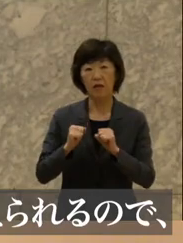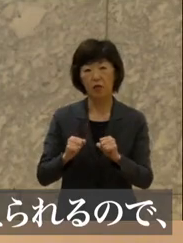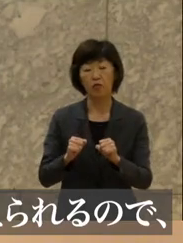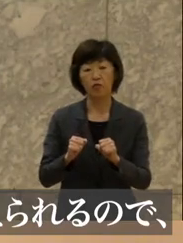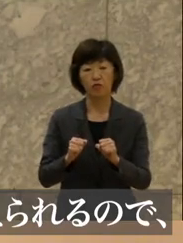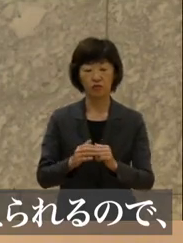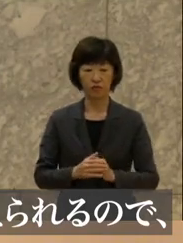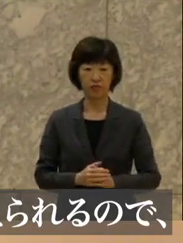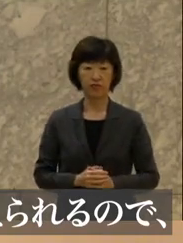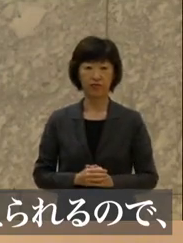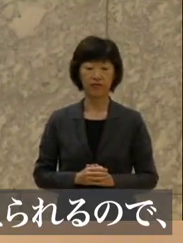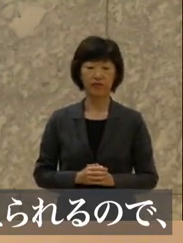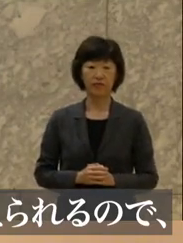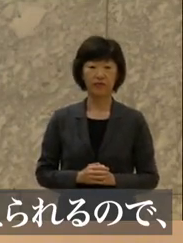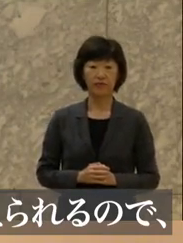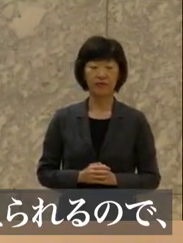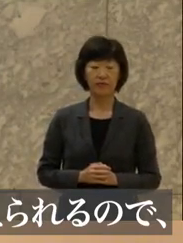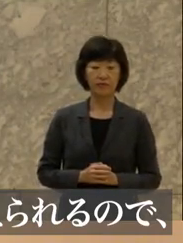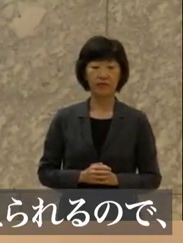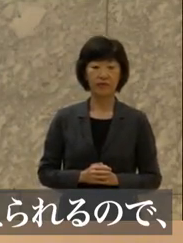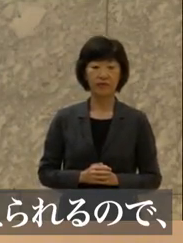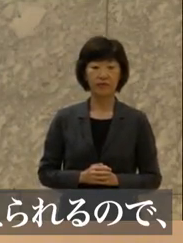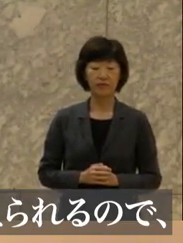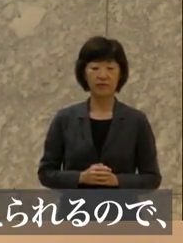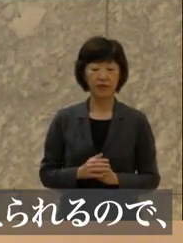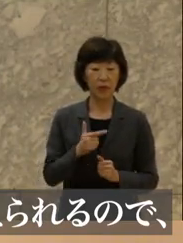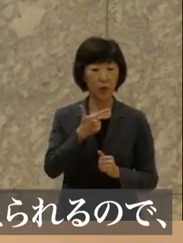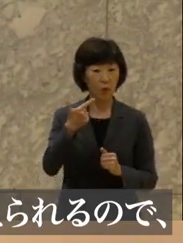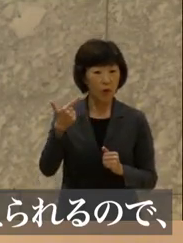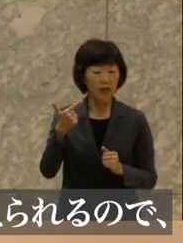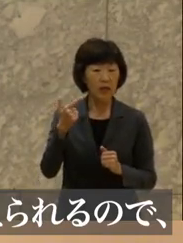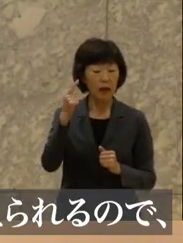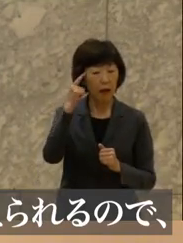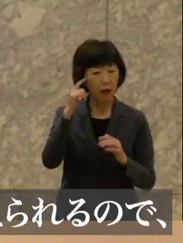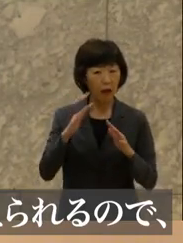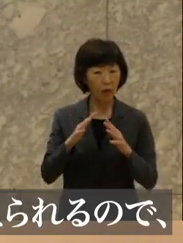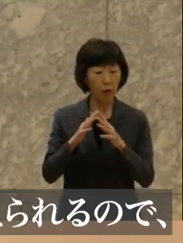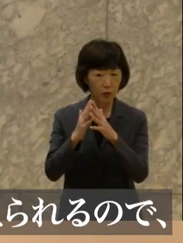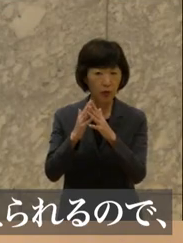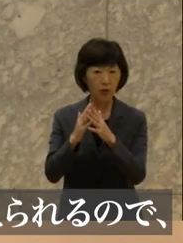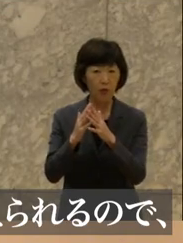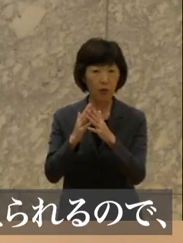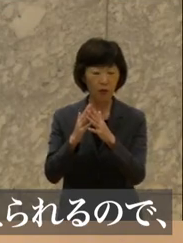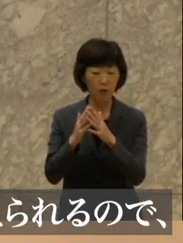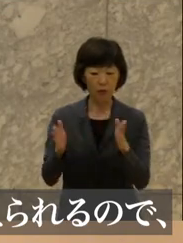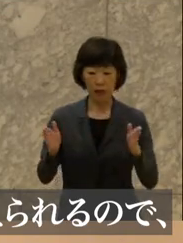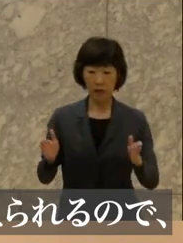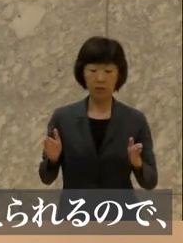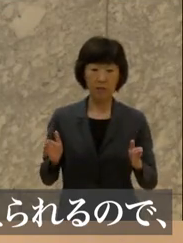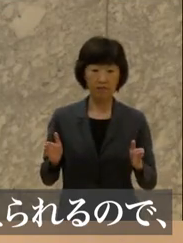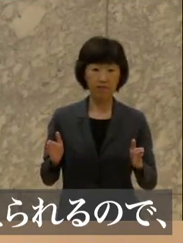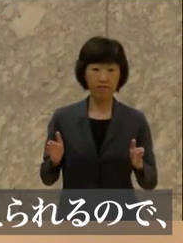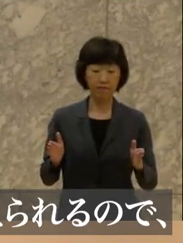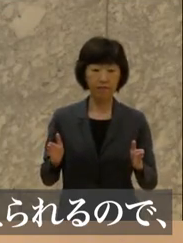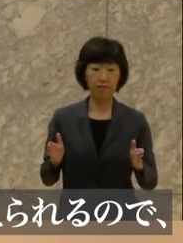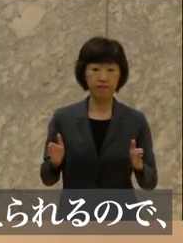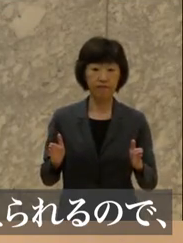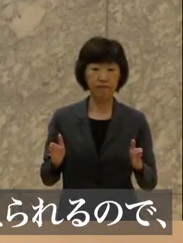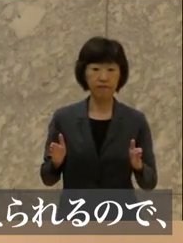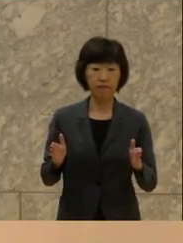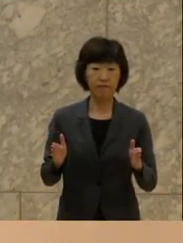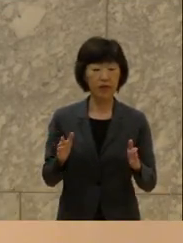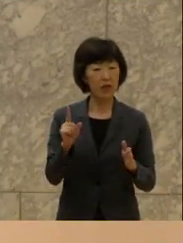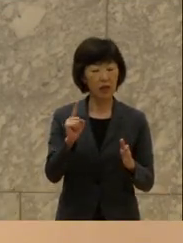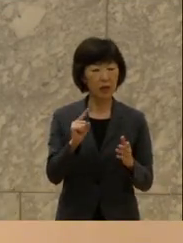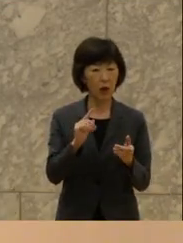そこはすごくなんでその大きな構想とか大きなスパンで物事を変えられる